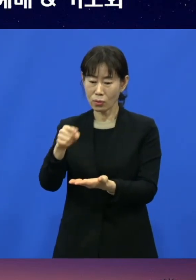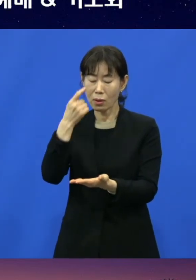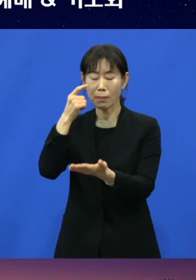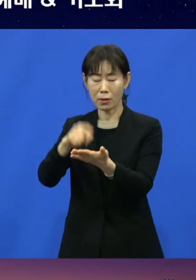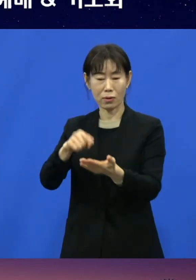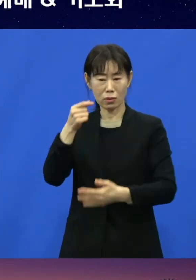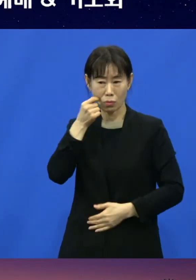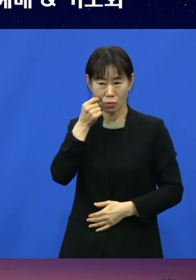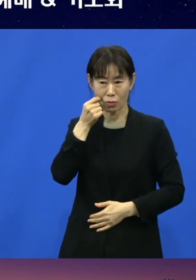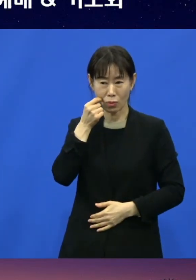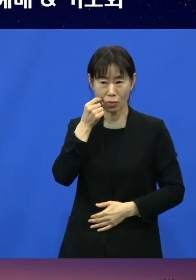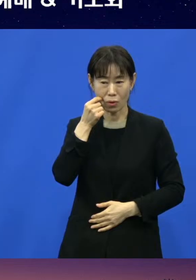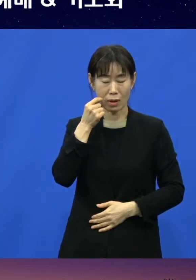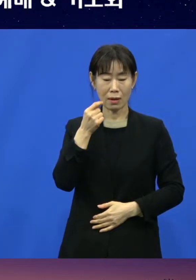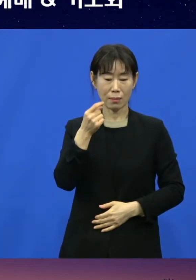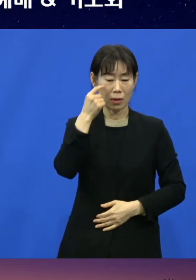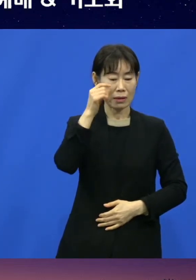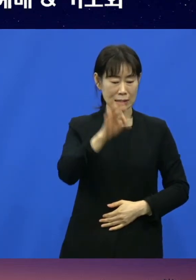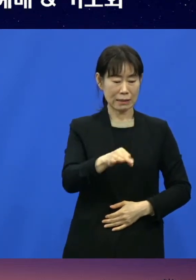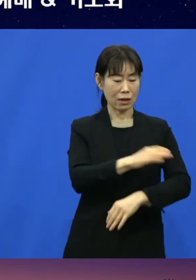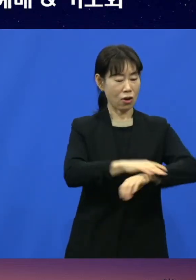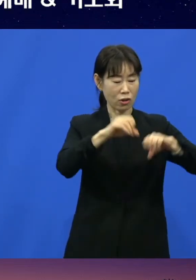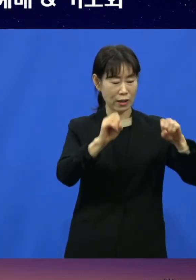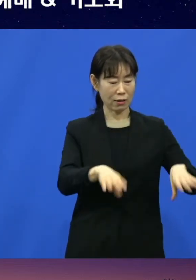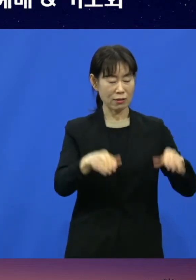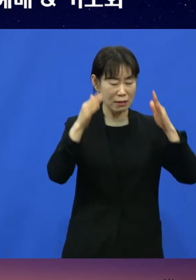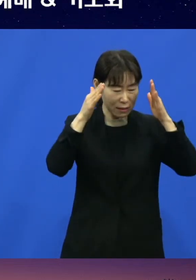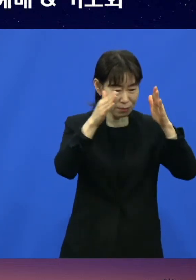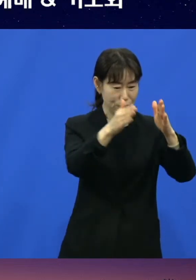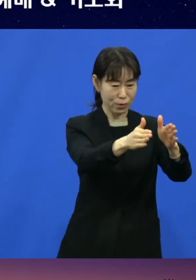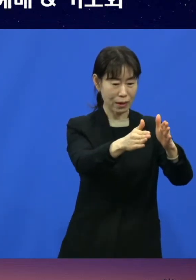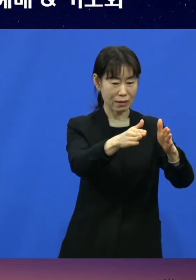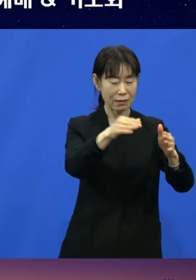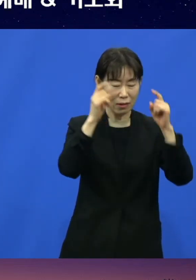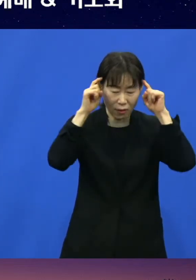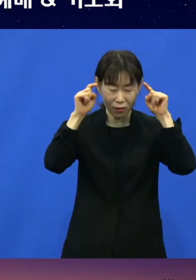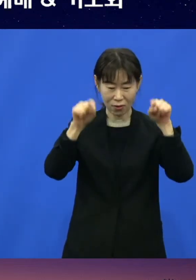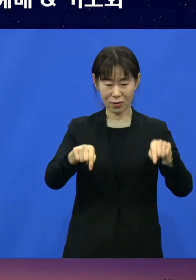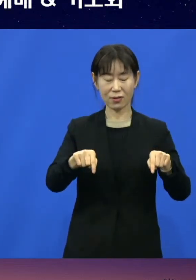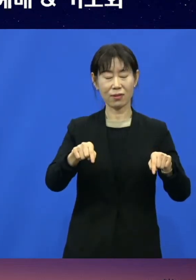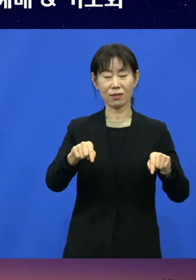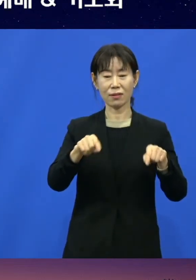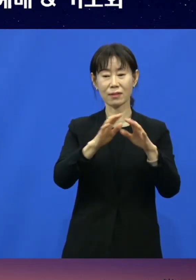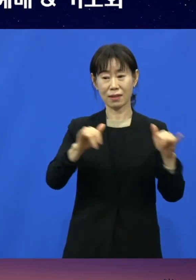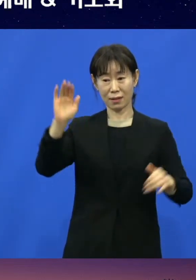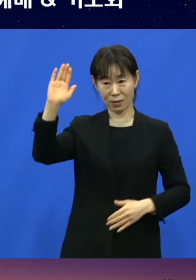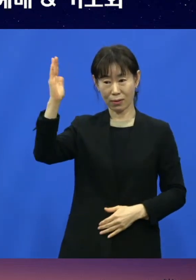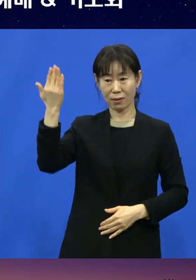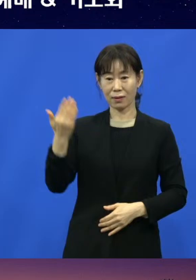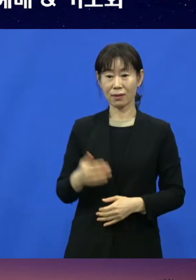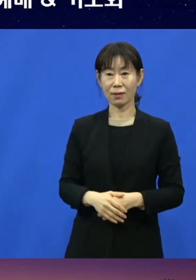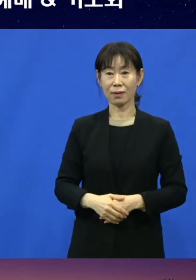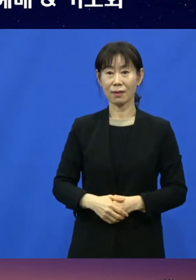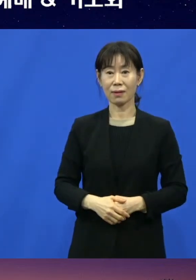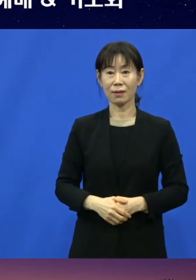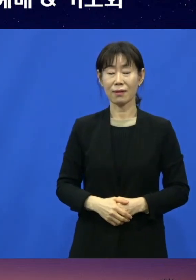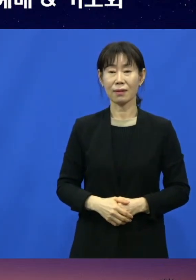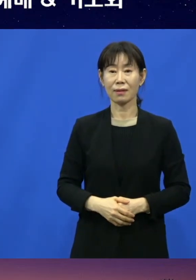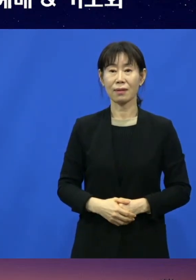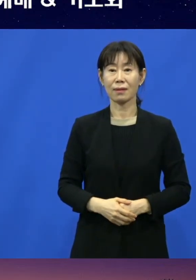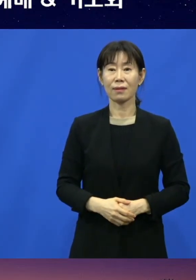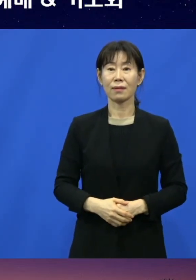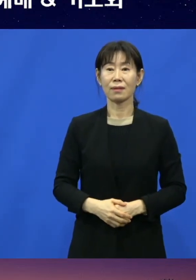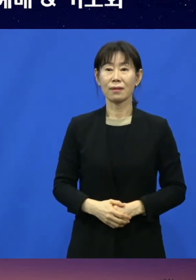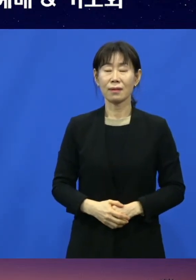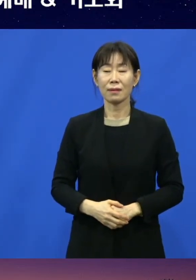가치 없는 것에 모든 걸 다 쏟아붓는, 볼 걸 보지 못하니까, 그러니까 눈을 뜨는 게 은혜라는 거죠.